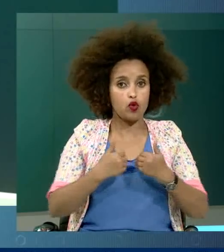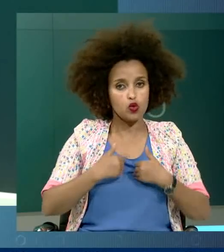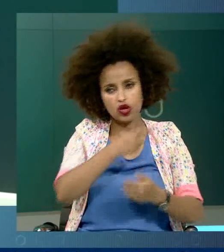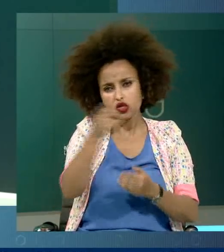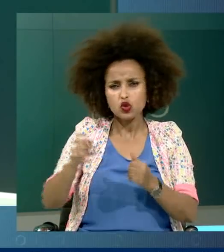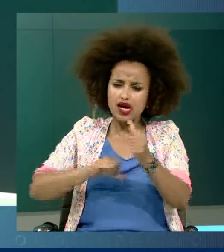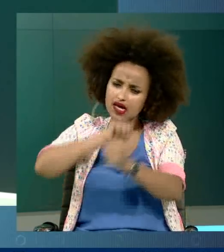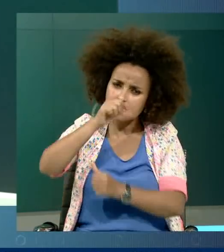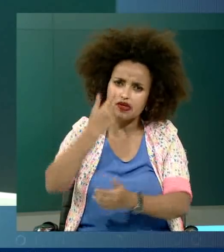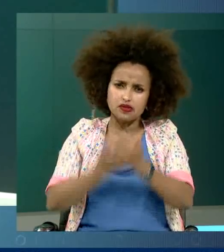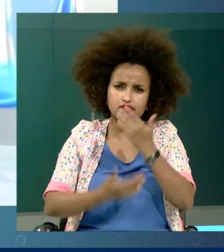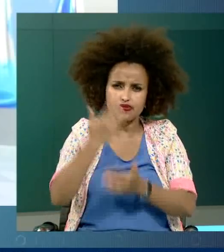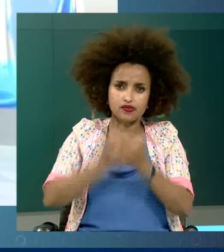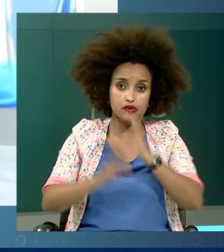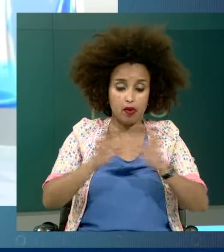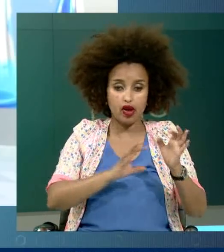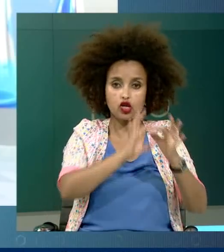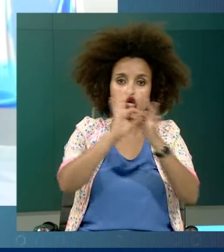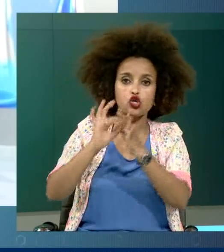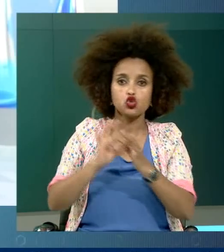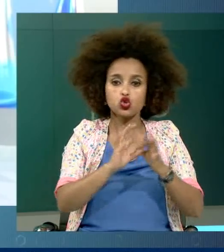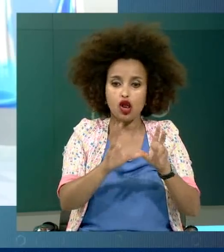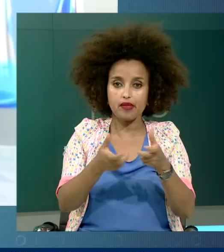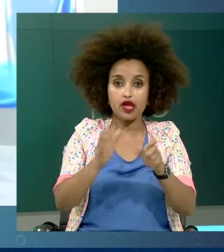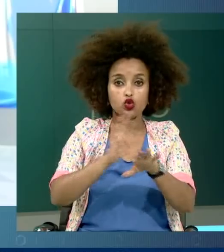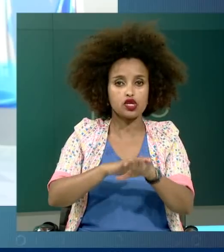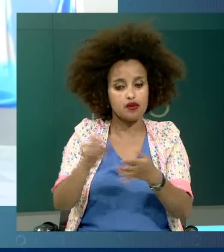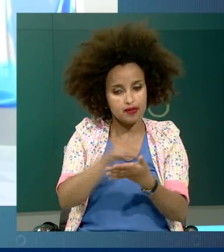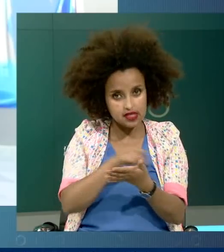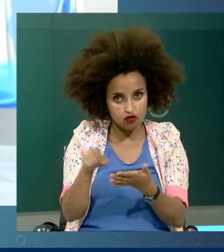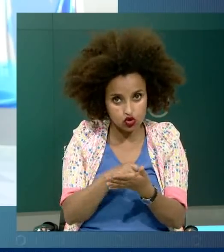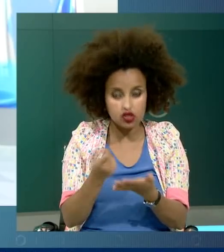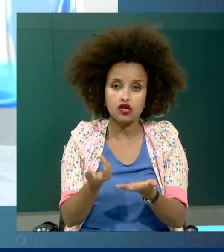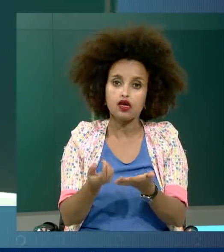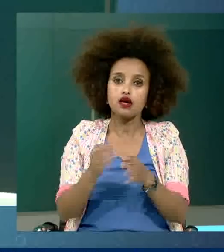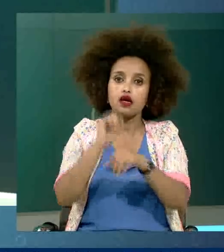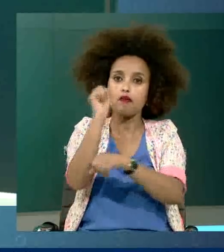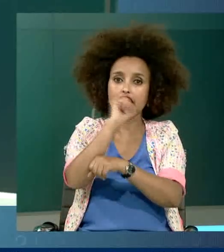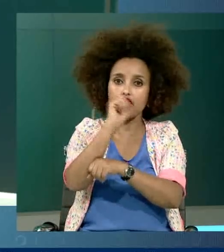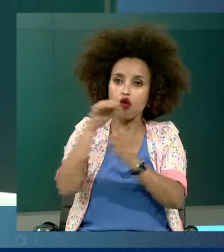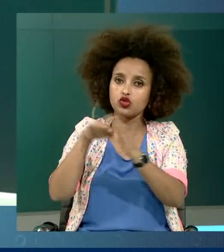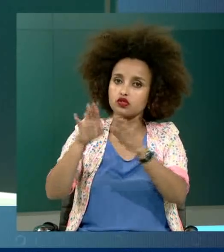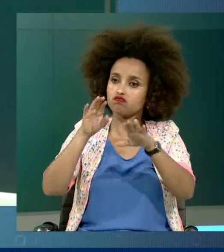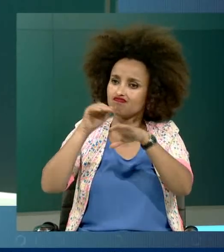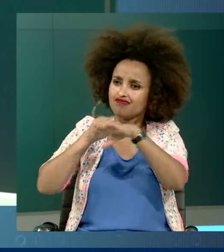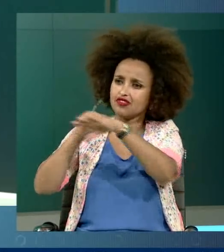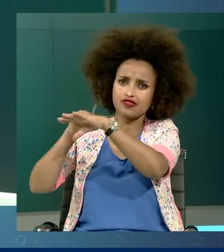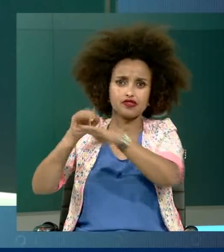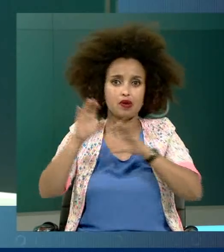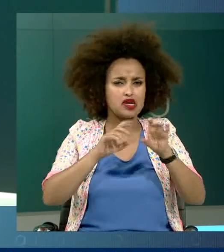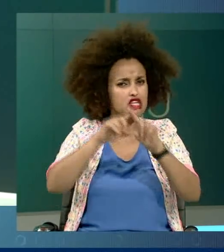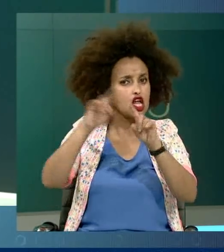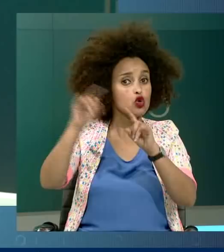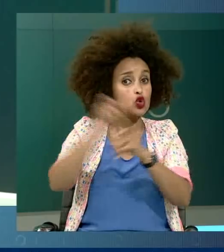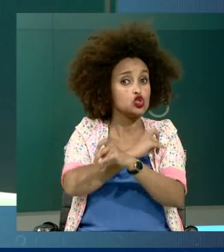በመሆን በመነጋገር ሶሻል ሚዲያዎች ላይ የሚጻፉ ጽሁፎችን እንዲሁም ደግሞ የመኪና ቅስቀሳዎችን ከተለያዩ ድርጅቶች ጋር አሁን